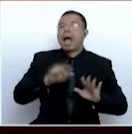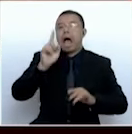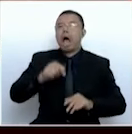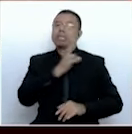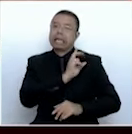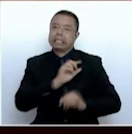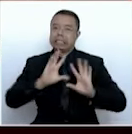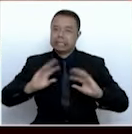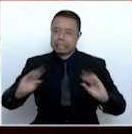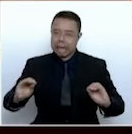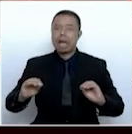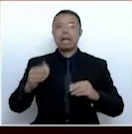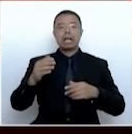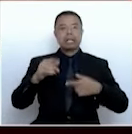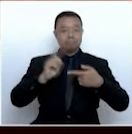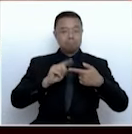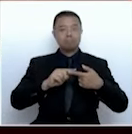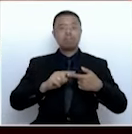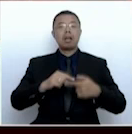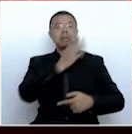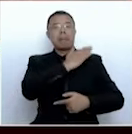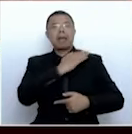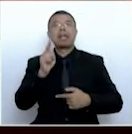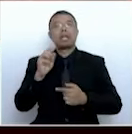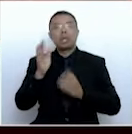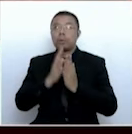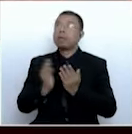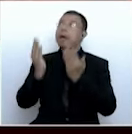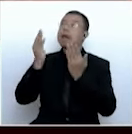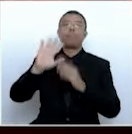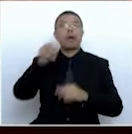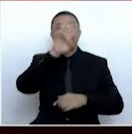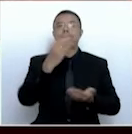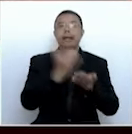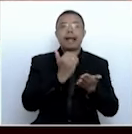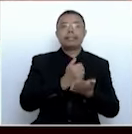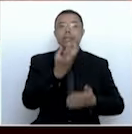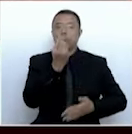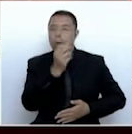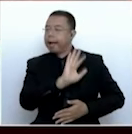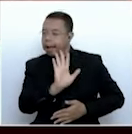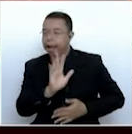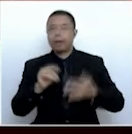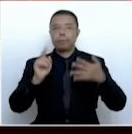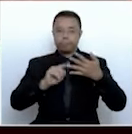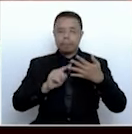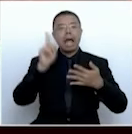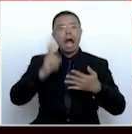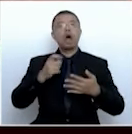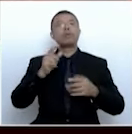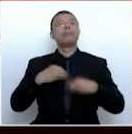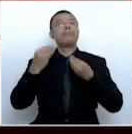sebagai pemimpin. Kekuasaan itu adalah ibadah, tidak untuk cari nafkah, cari popularitas. Kekuasaan itu harus